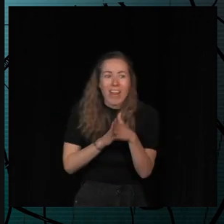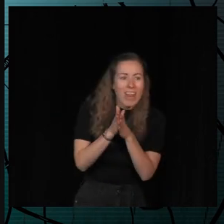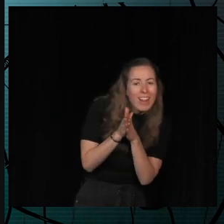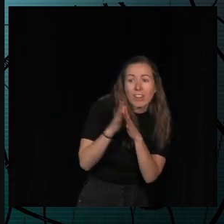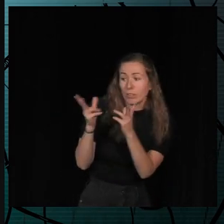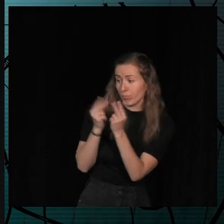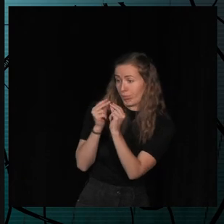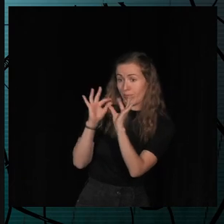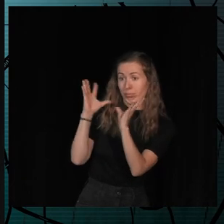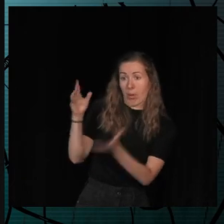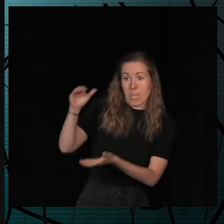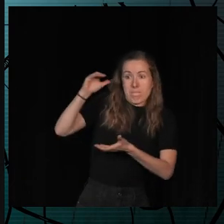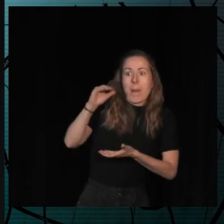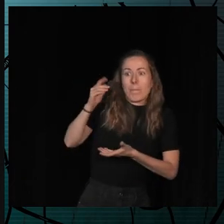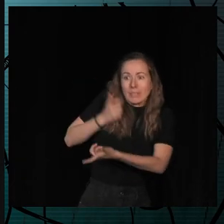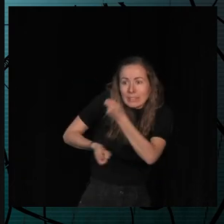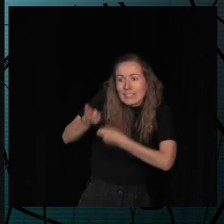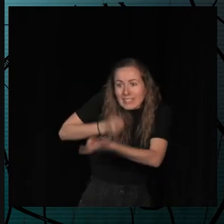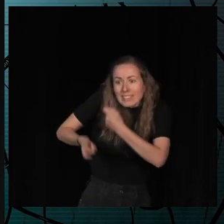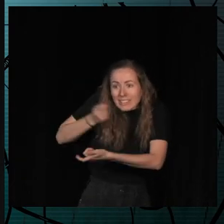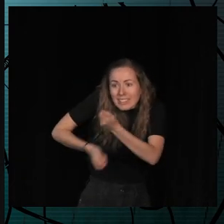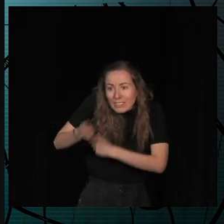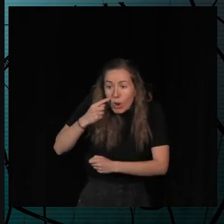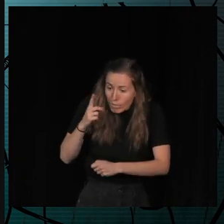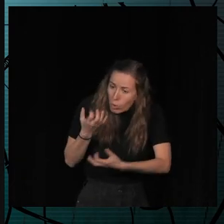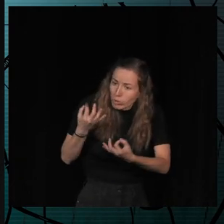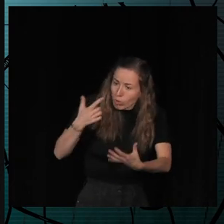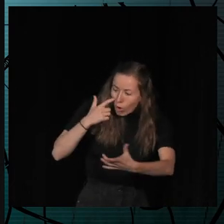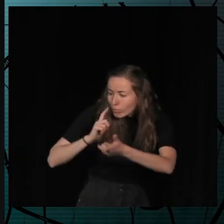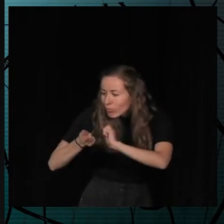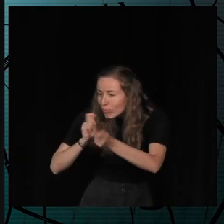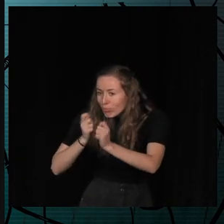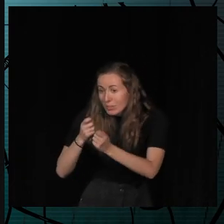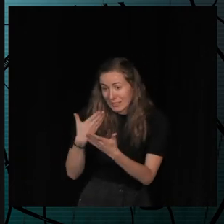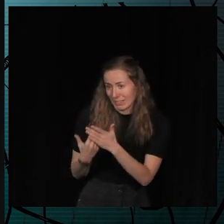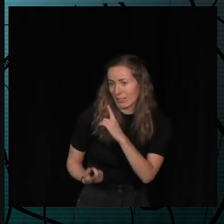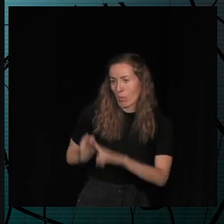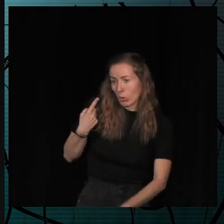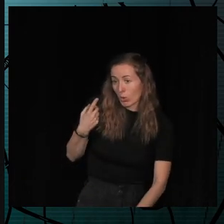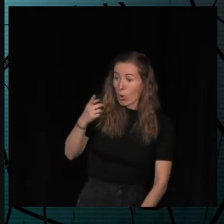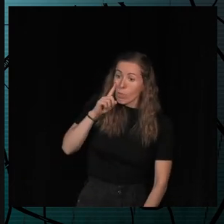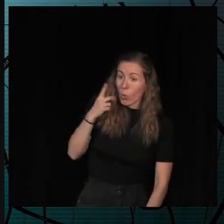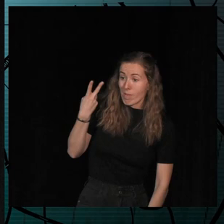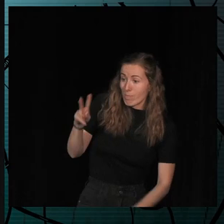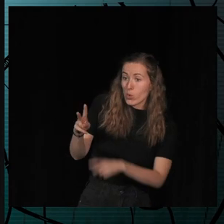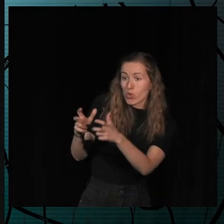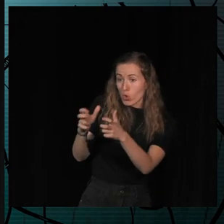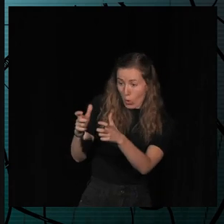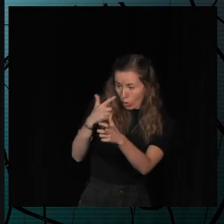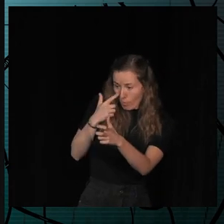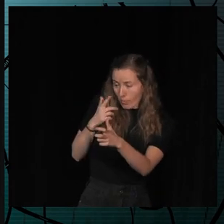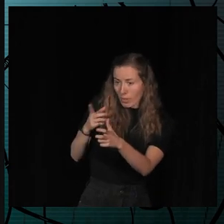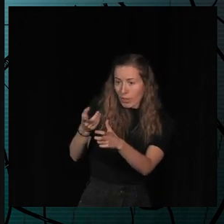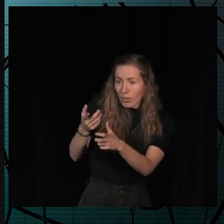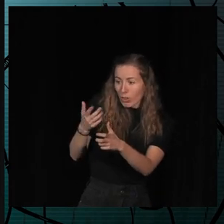ils vont parler finalement d'eux voilà donc prendre du temps pour parler avec les joueurs de leur jeux c'est une manière de les inviter à construire une